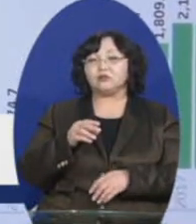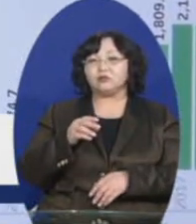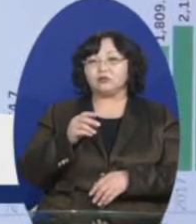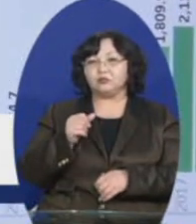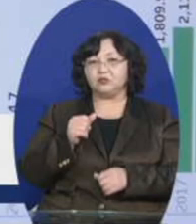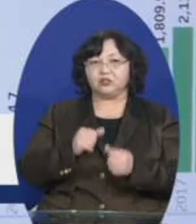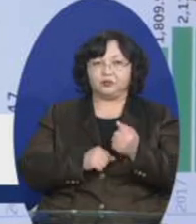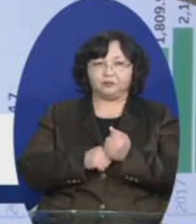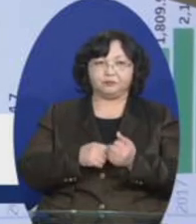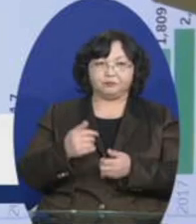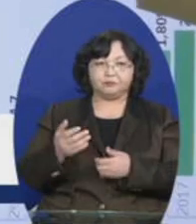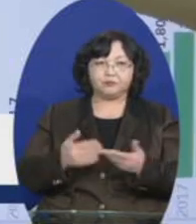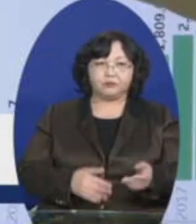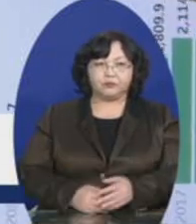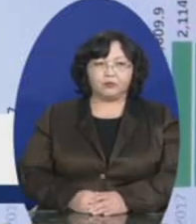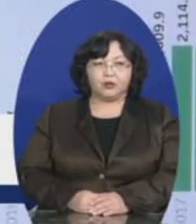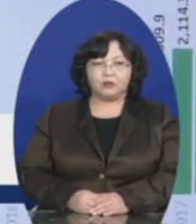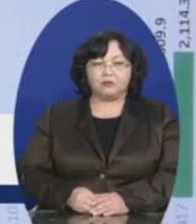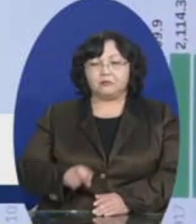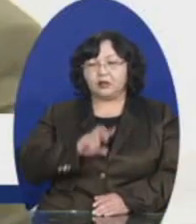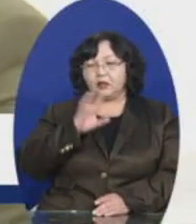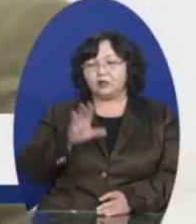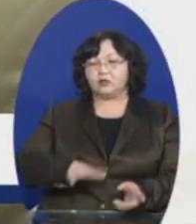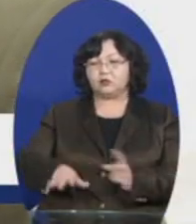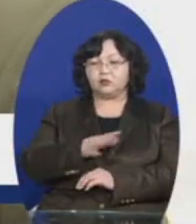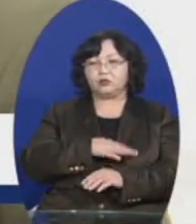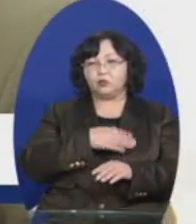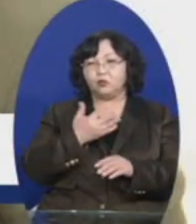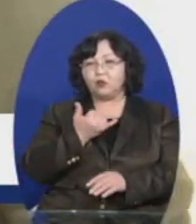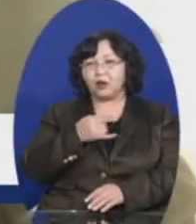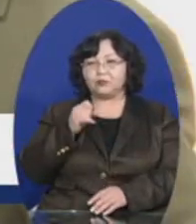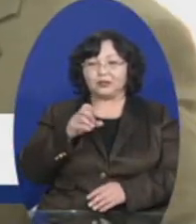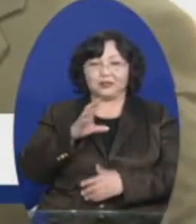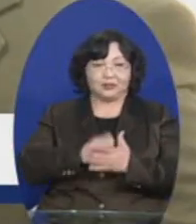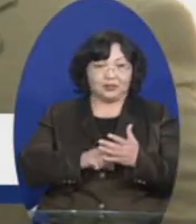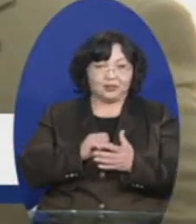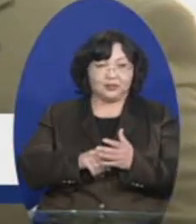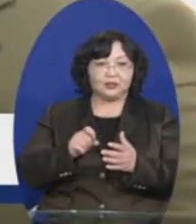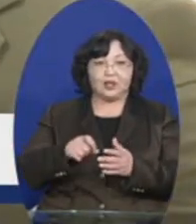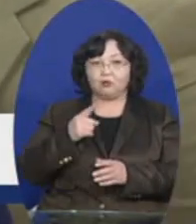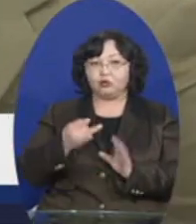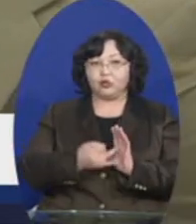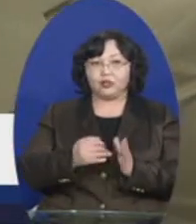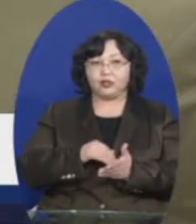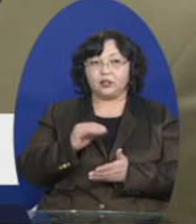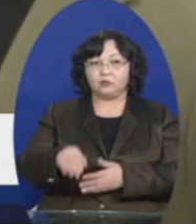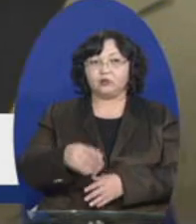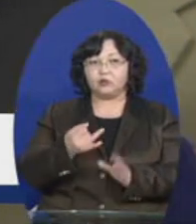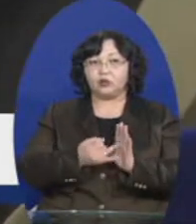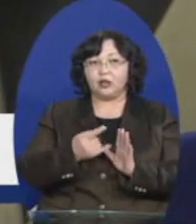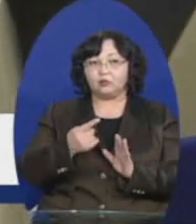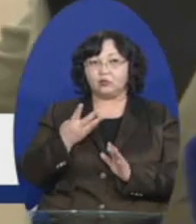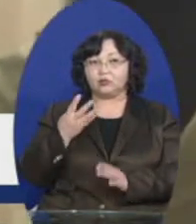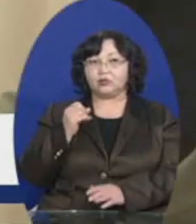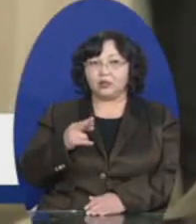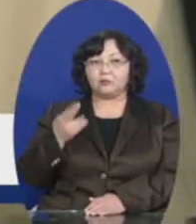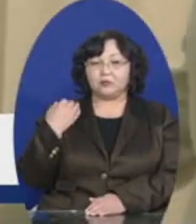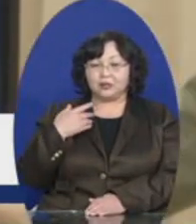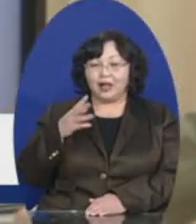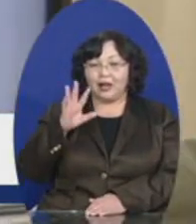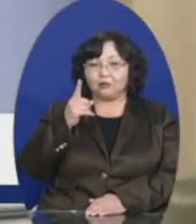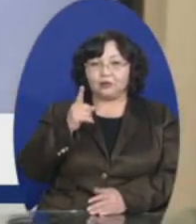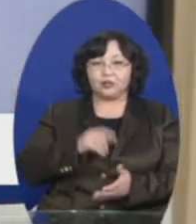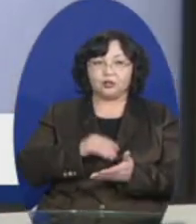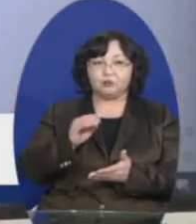мэдээлжээ. Түүнчлэн байгаль орчин уур амьсгалын сангийн нийт санхүүжилт 17 тэрбум 714 сая төгрөг байснаас 11 тэрбум төгрөгийг